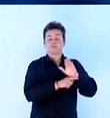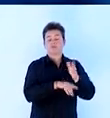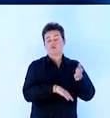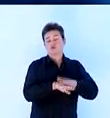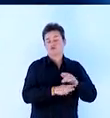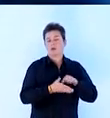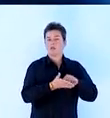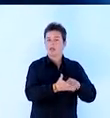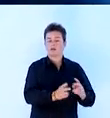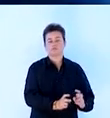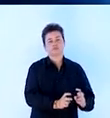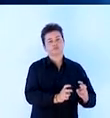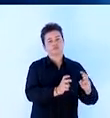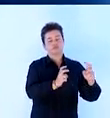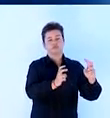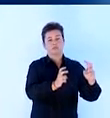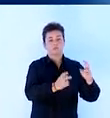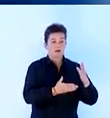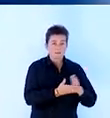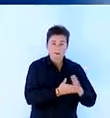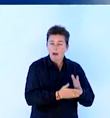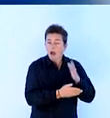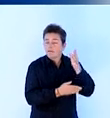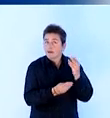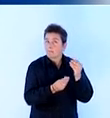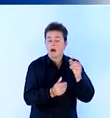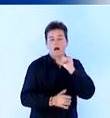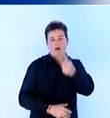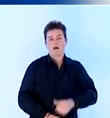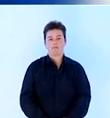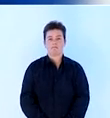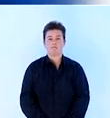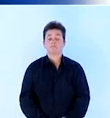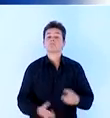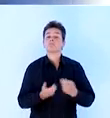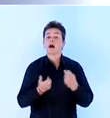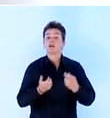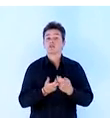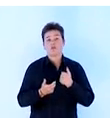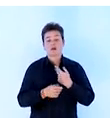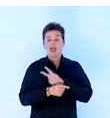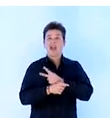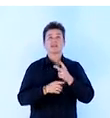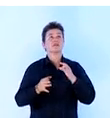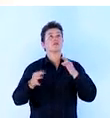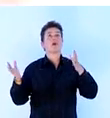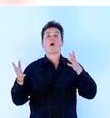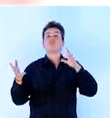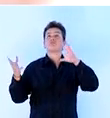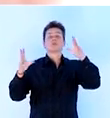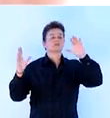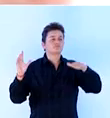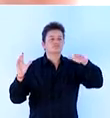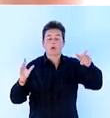la dette et n'ont rien anticipé. Ni les risques majeurs du dérèglement climatique, ni